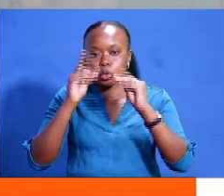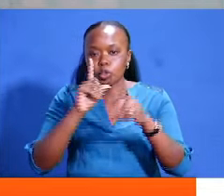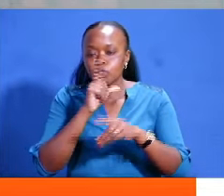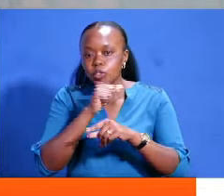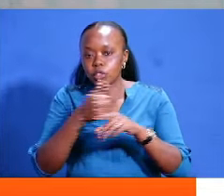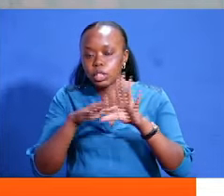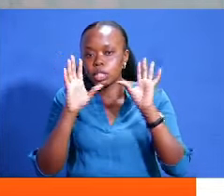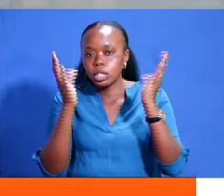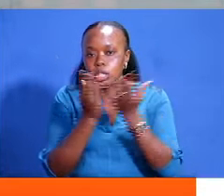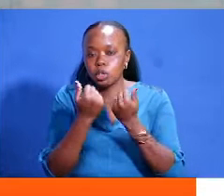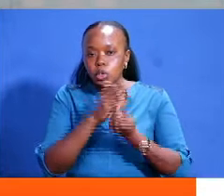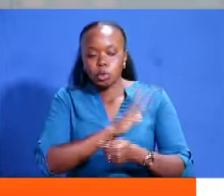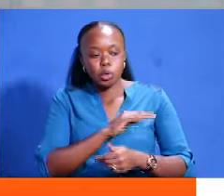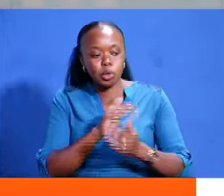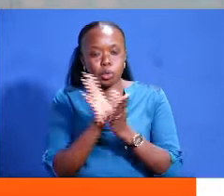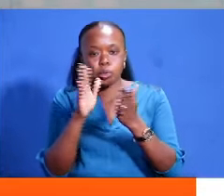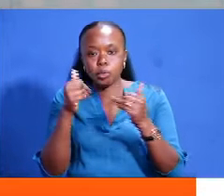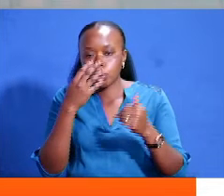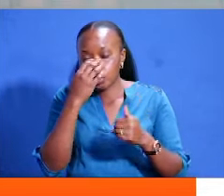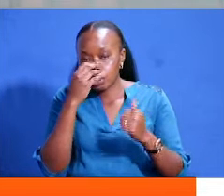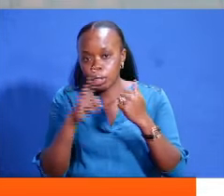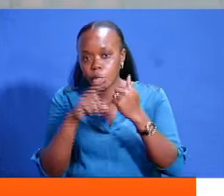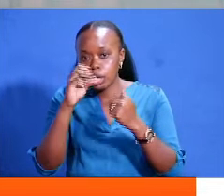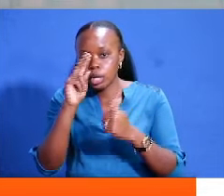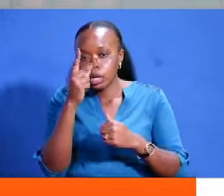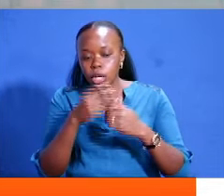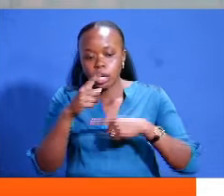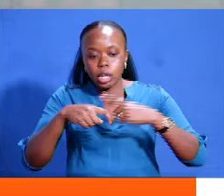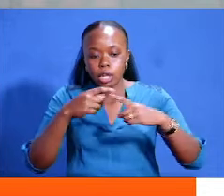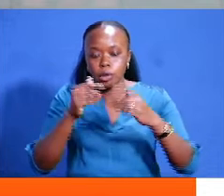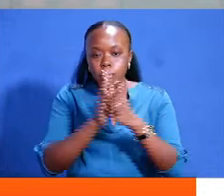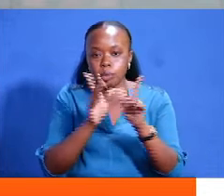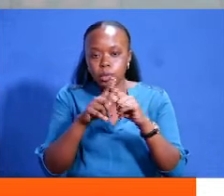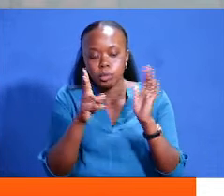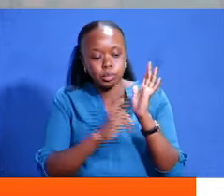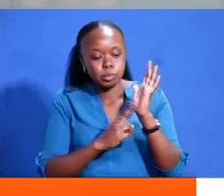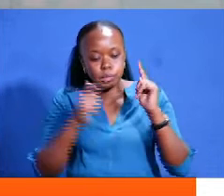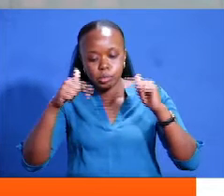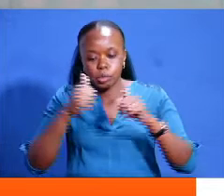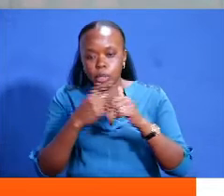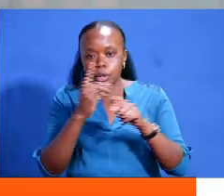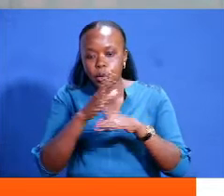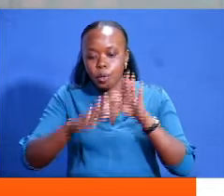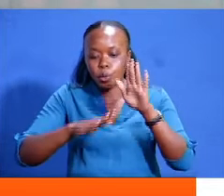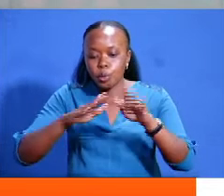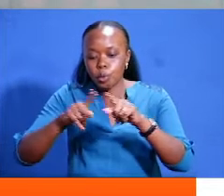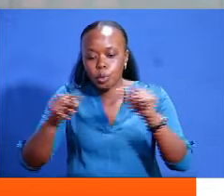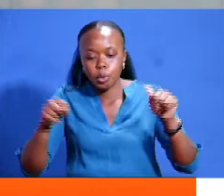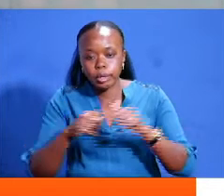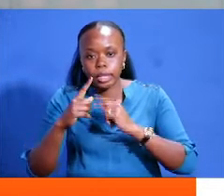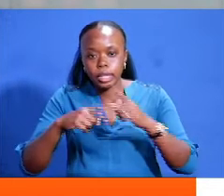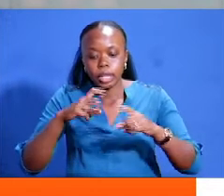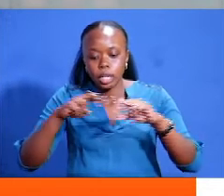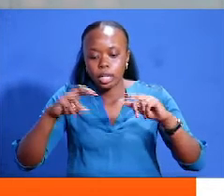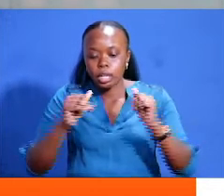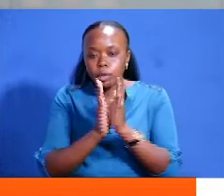cha kufuzu kombe la dunia wanawake wasiozidi umri wa miaka 20. Kenya itatoana kijasho na Uganda Jumamosi hii ugani Nyayo katika